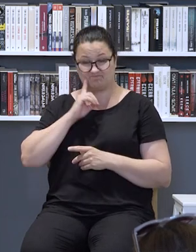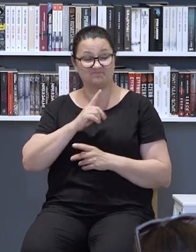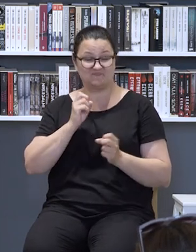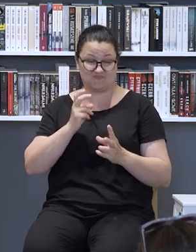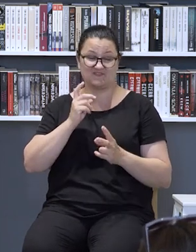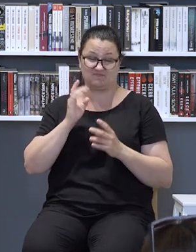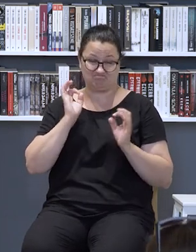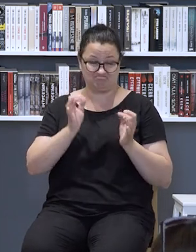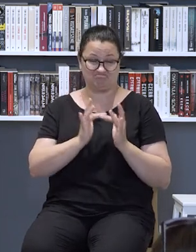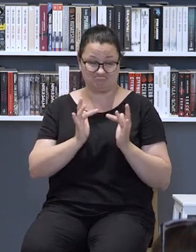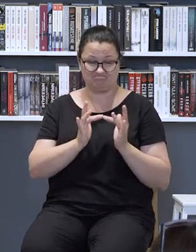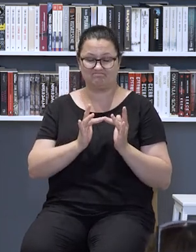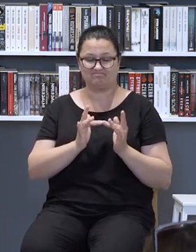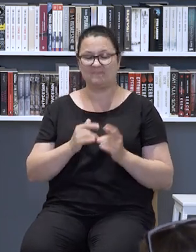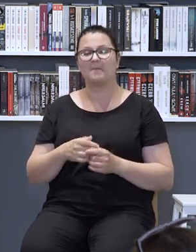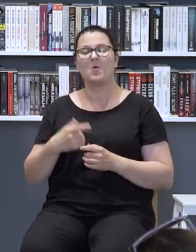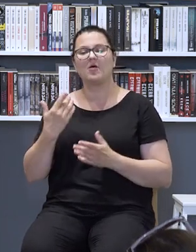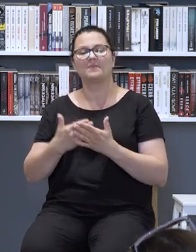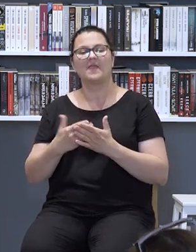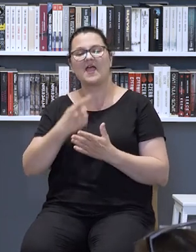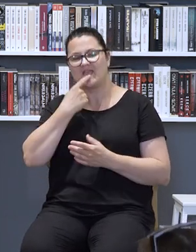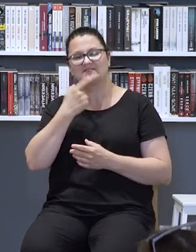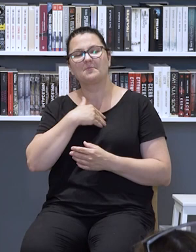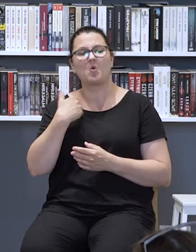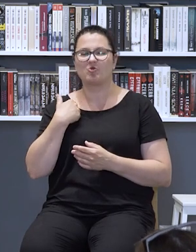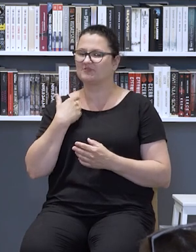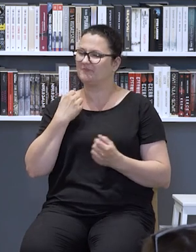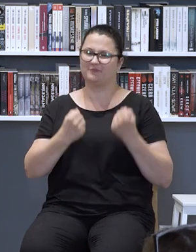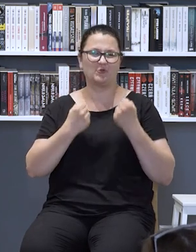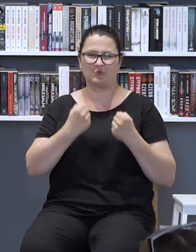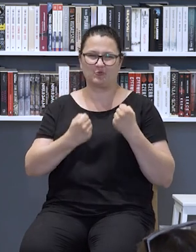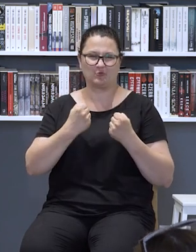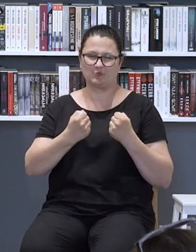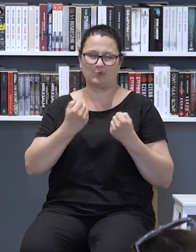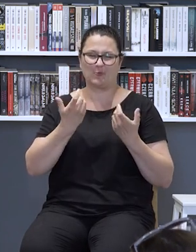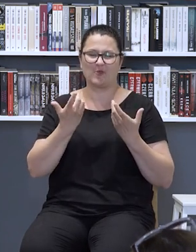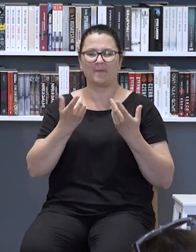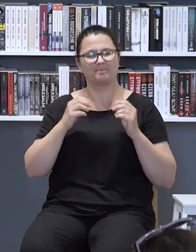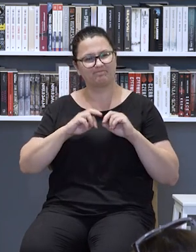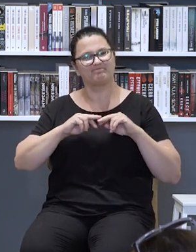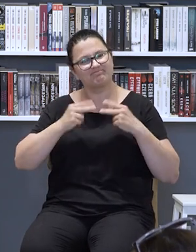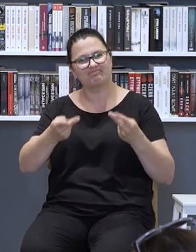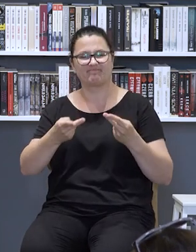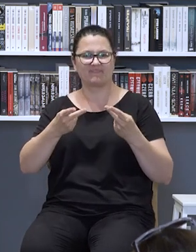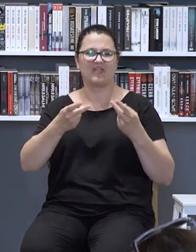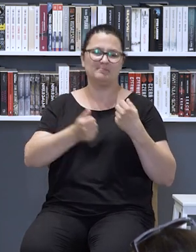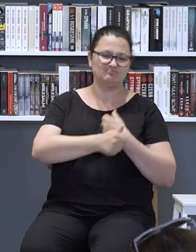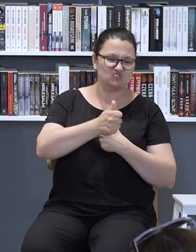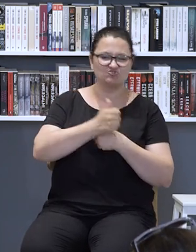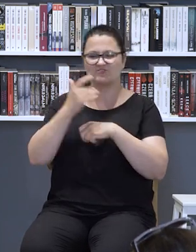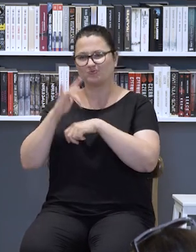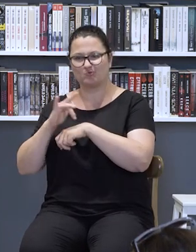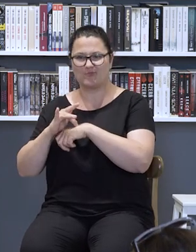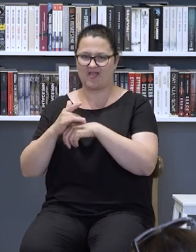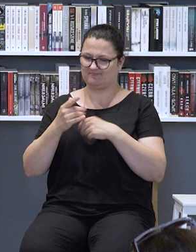bo wiecie, sama w języku polskim w ogóle jest pewna trudność w wyrażaniu